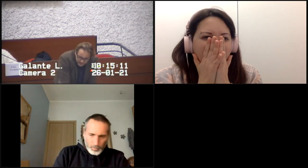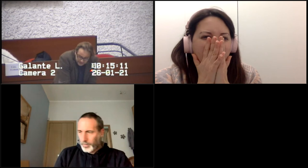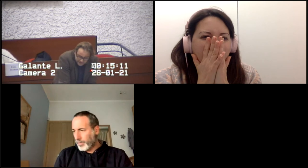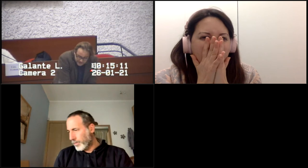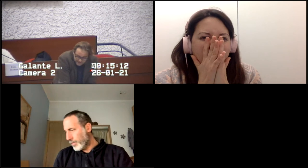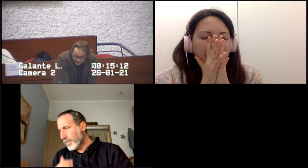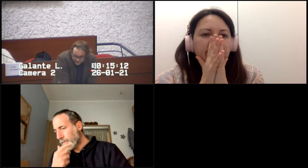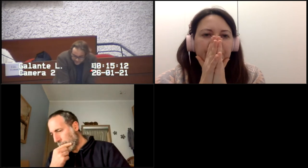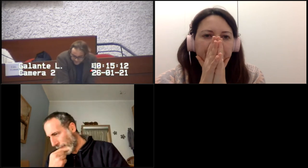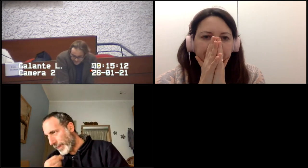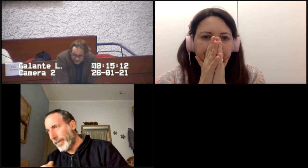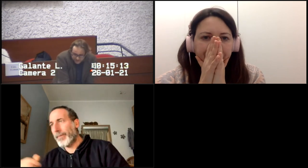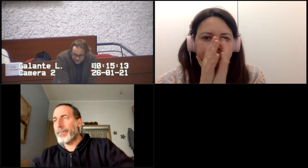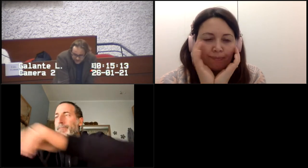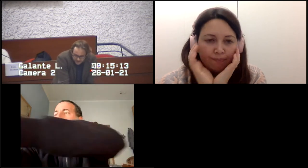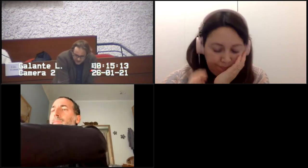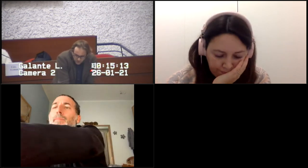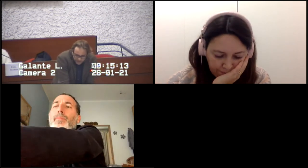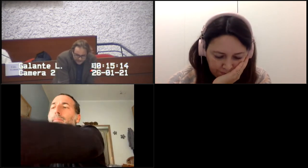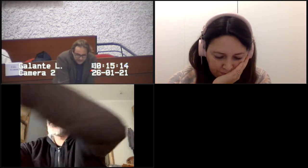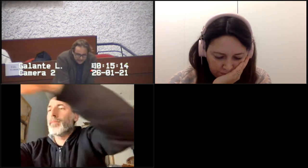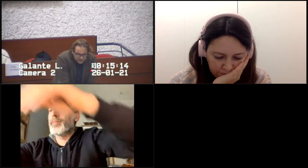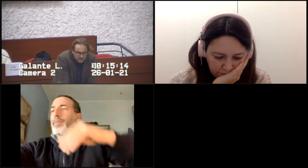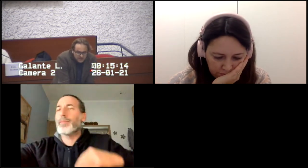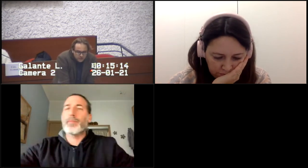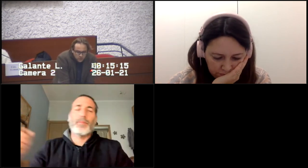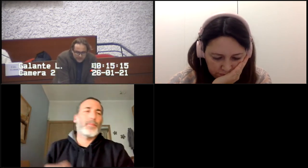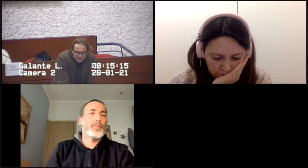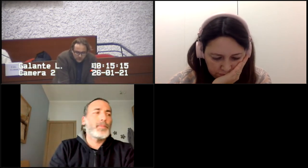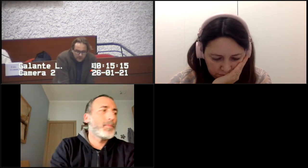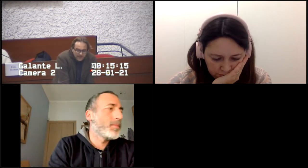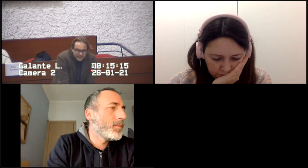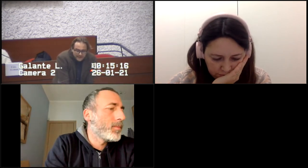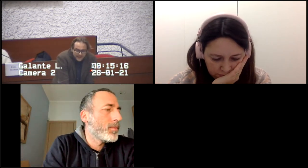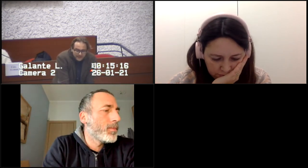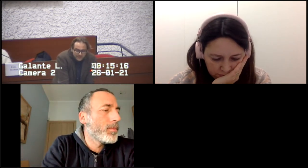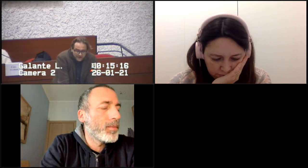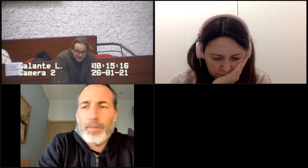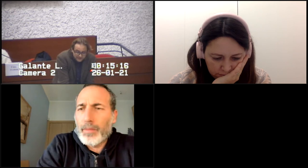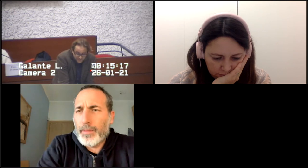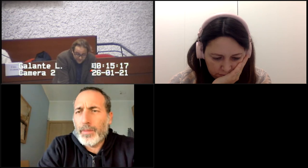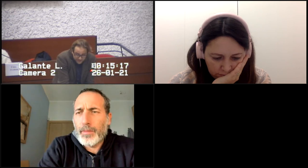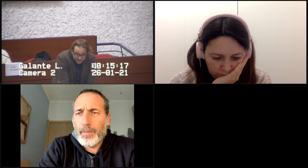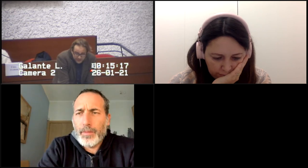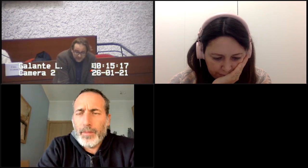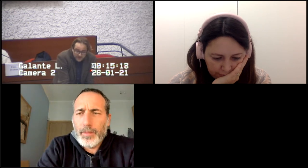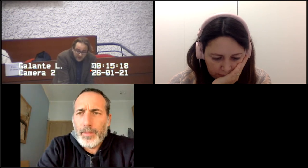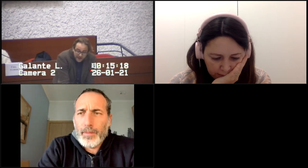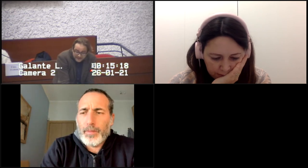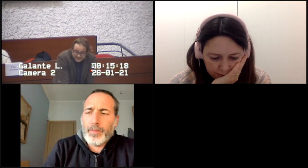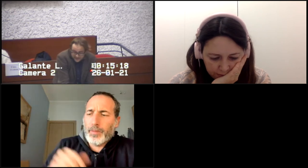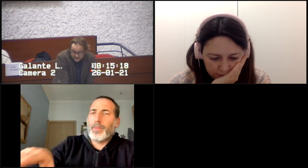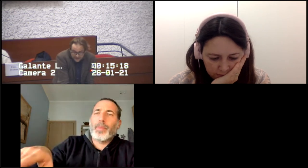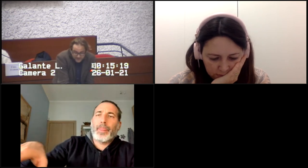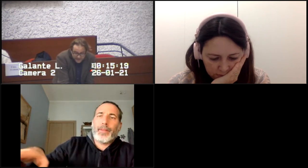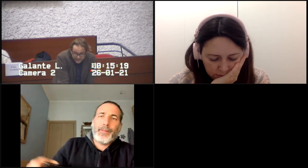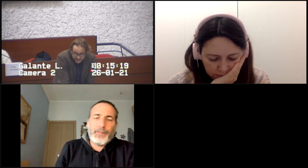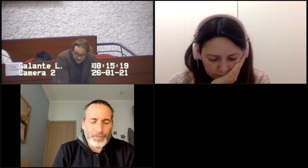sociali necessari. Ed ha diritto alla sicurezza in caso di disoccupazione, malattia, invalidità,